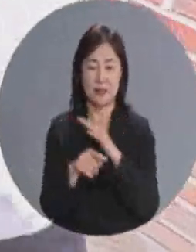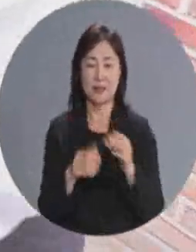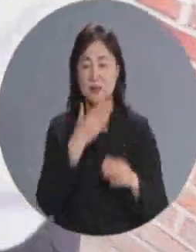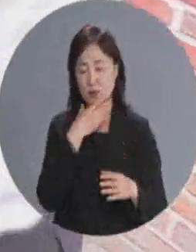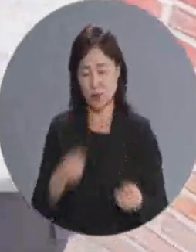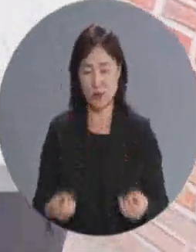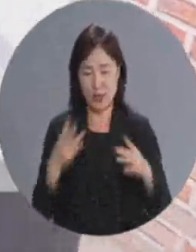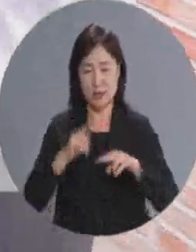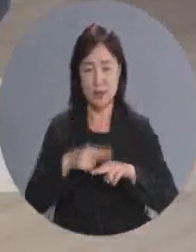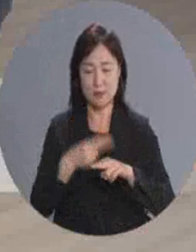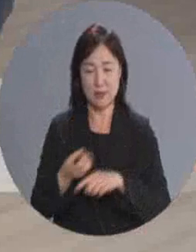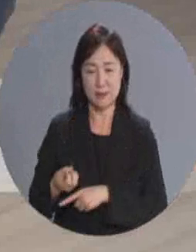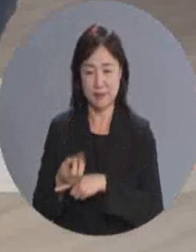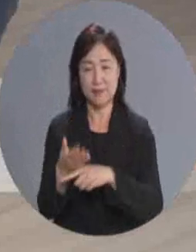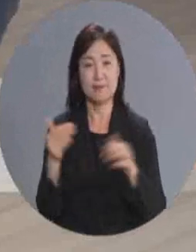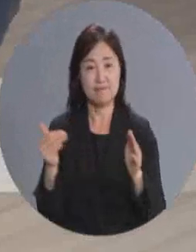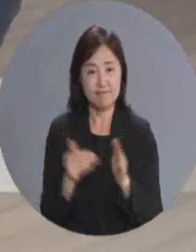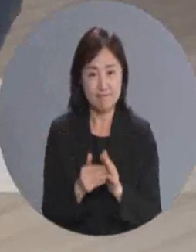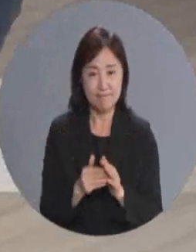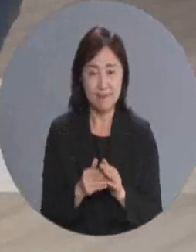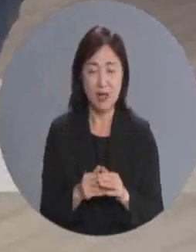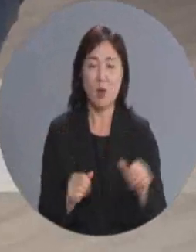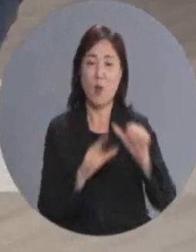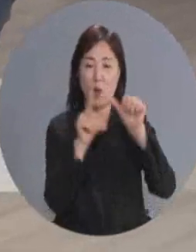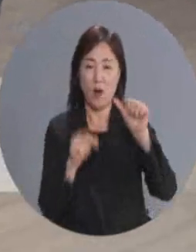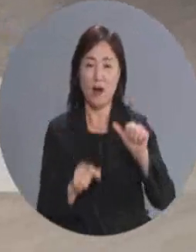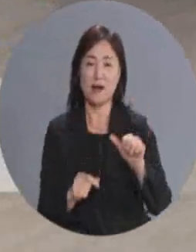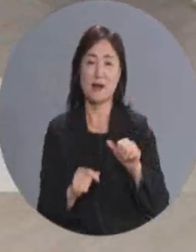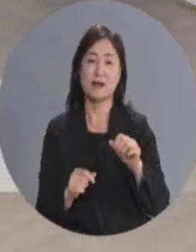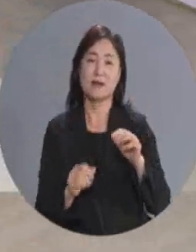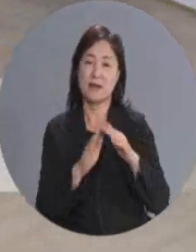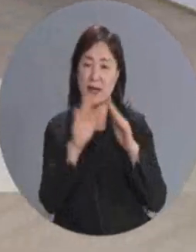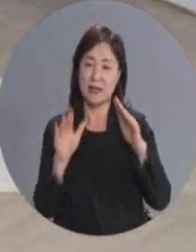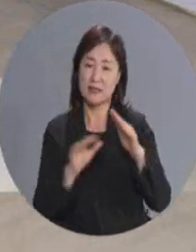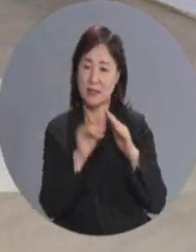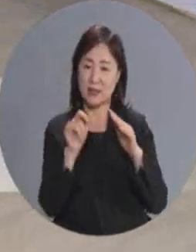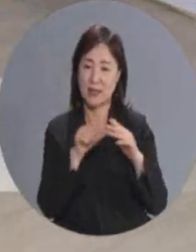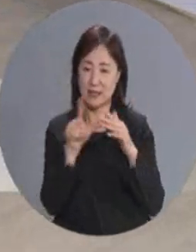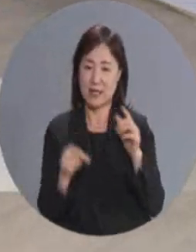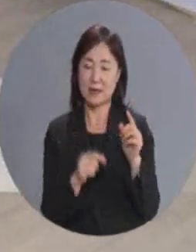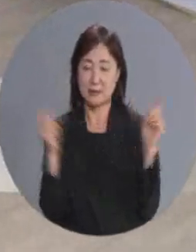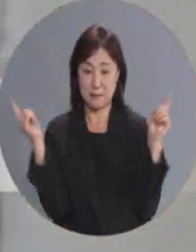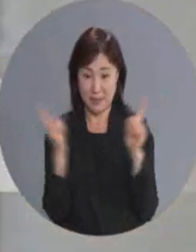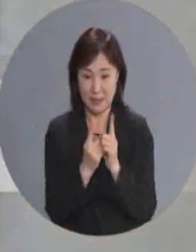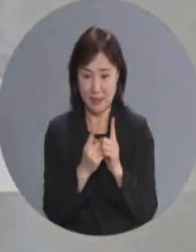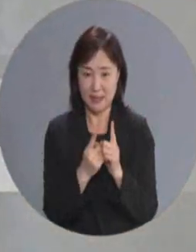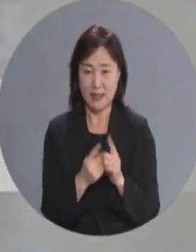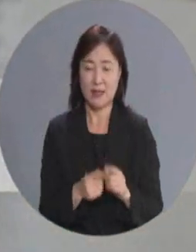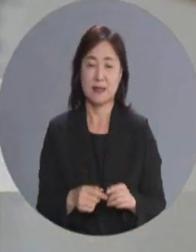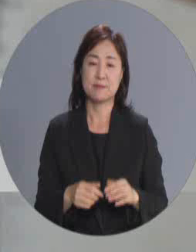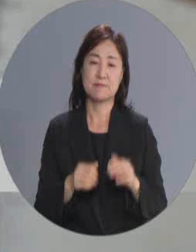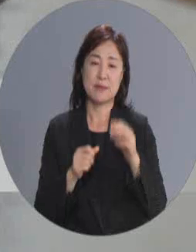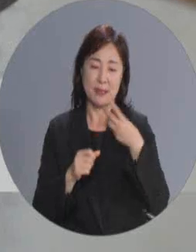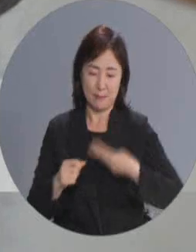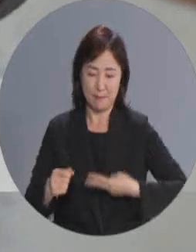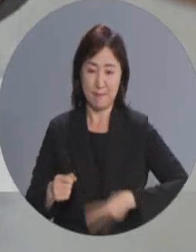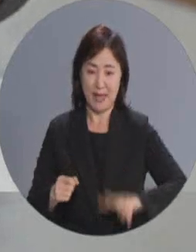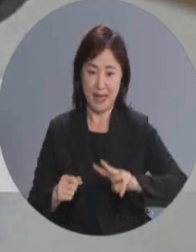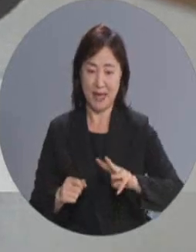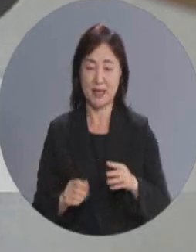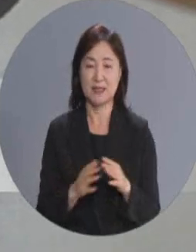전달했습니다 고군은 가정에 달를 맞아 지난 1월 새 쌍둥이를 출산한 남양면 한 가정을 방문해